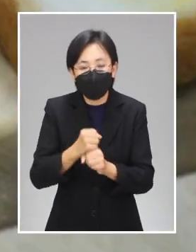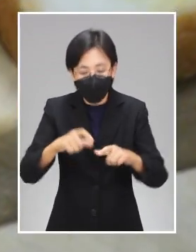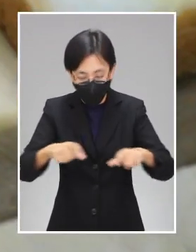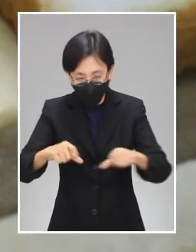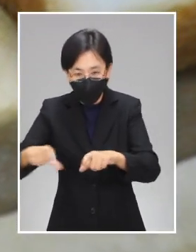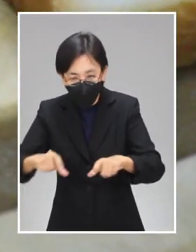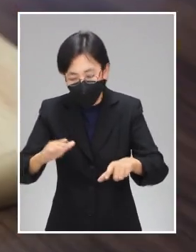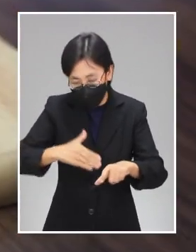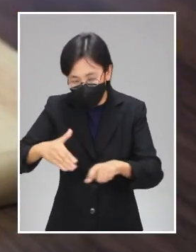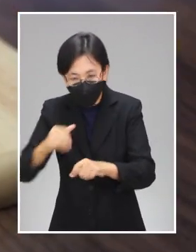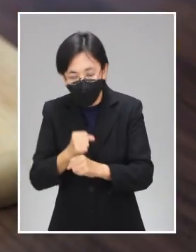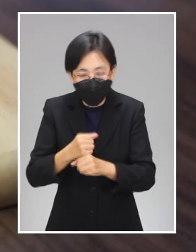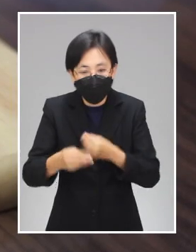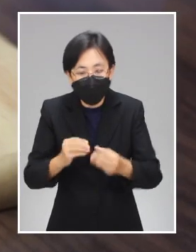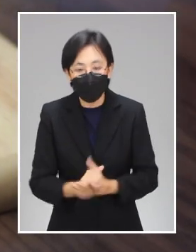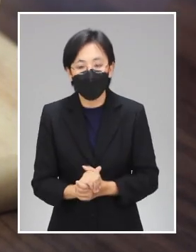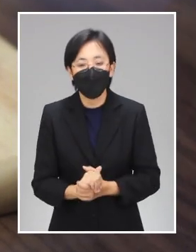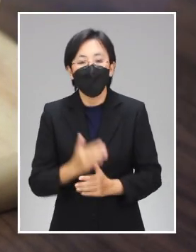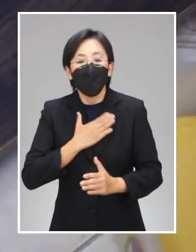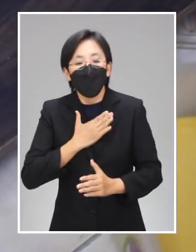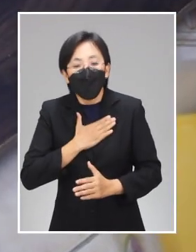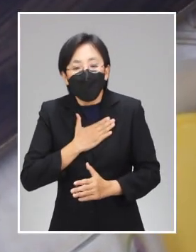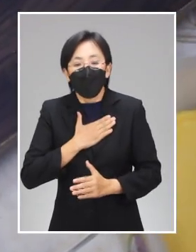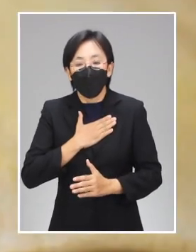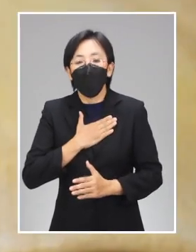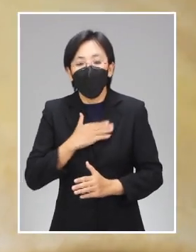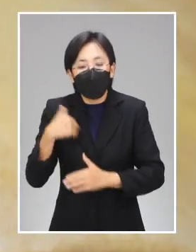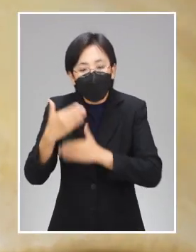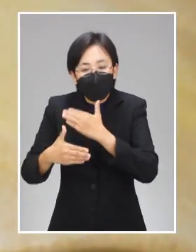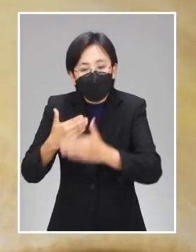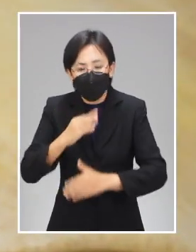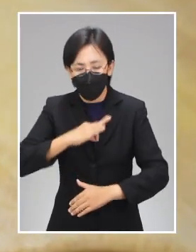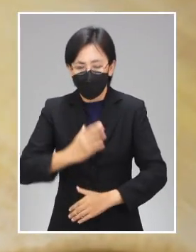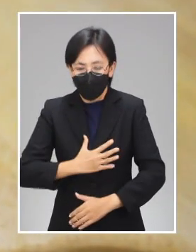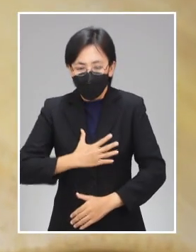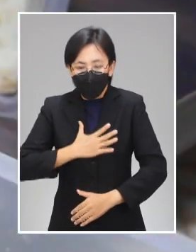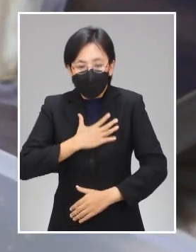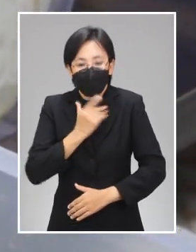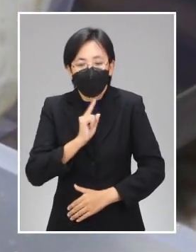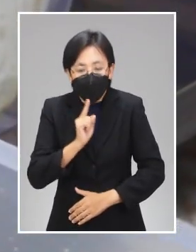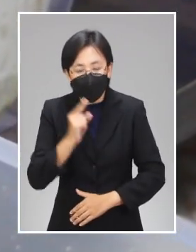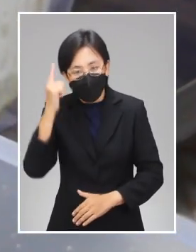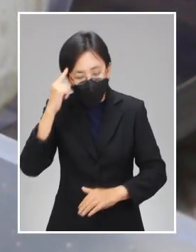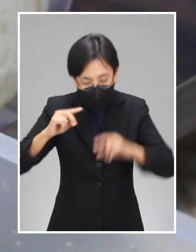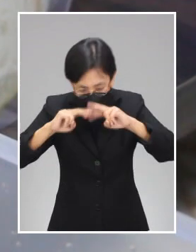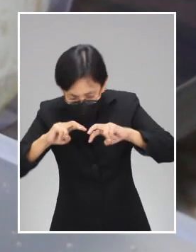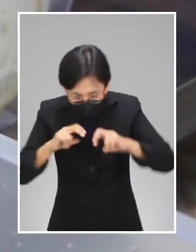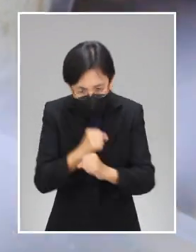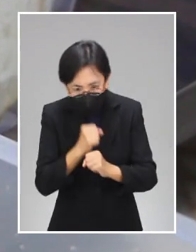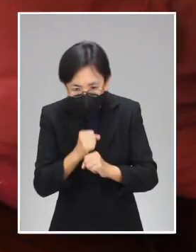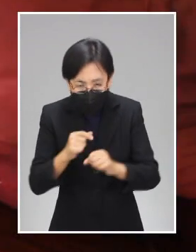มายังไงครับมันก็ไม่เวิร์กอีกกว่าจะผมมาถึงวันนี้ได้ผมก็ภูมิใจอย่างนึงคือว่าผมค้นหาสูตรมันจ